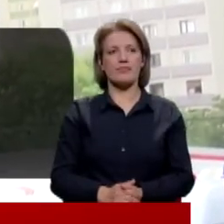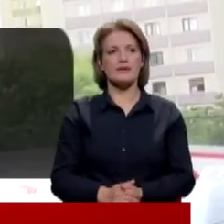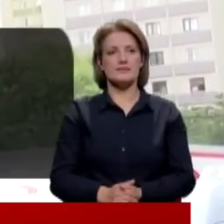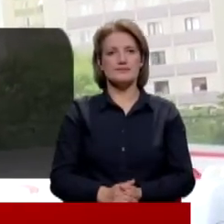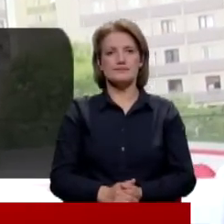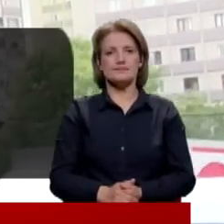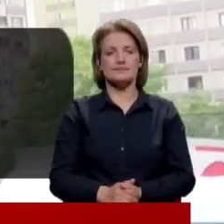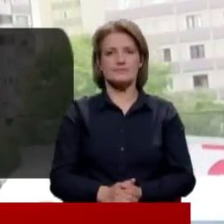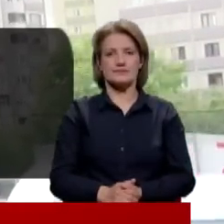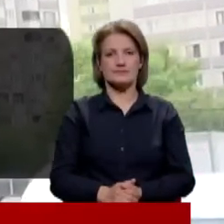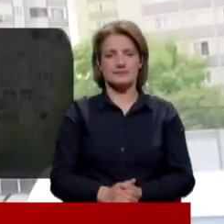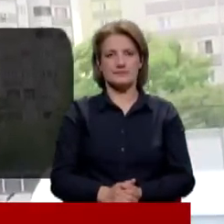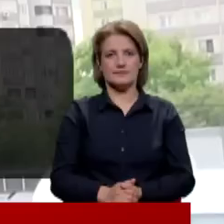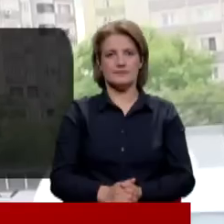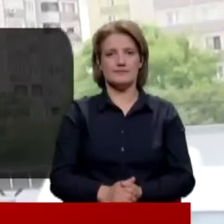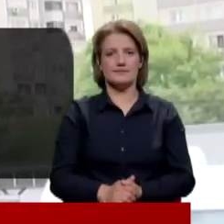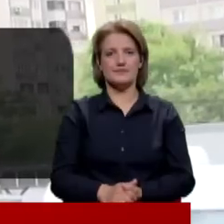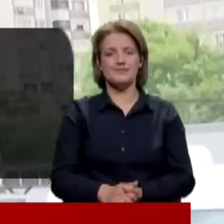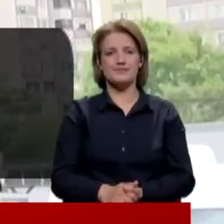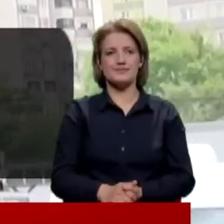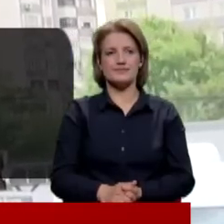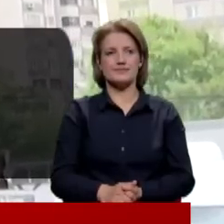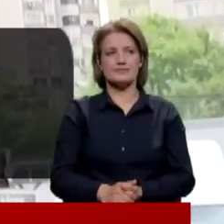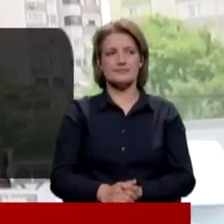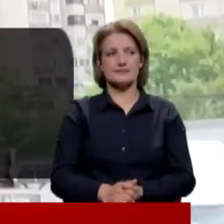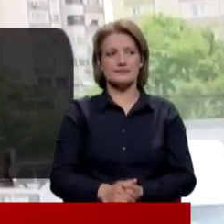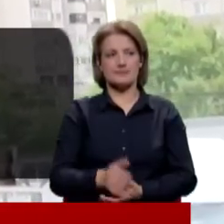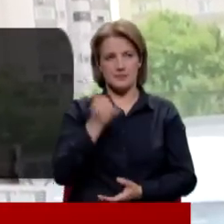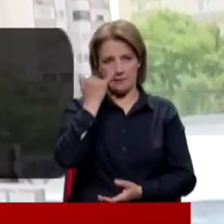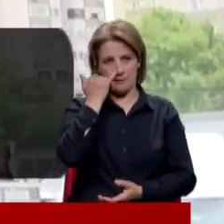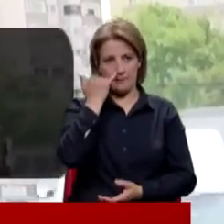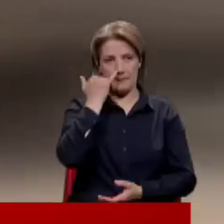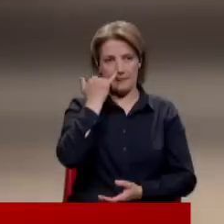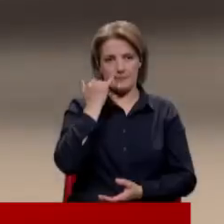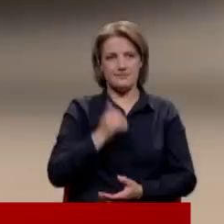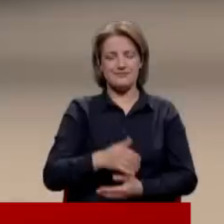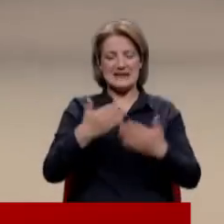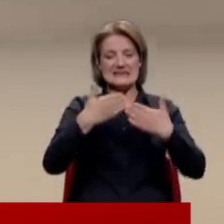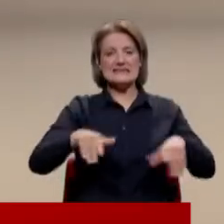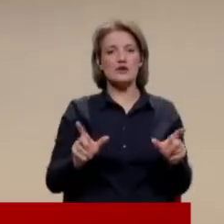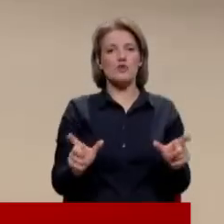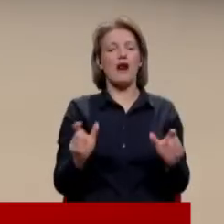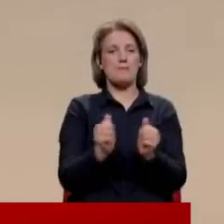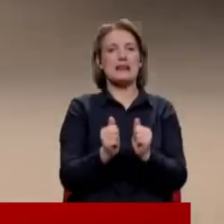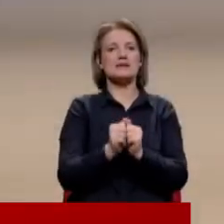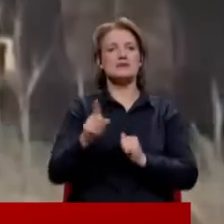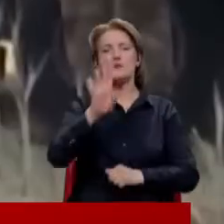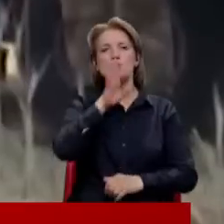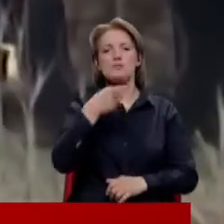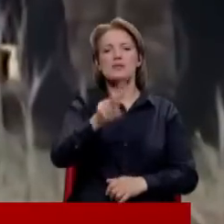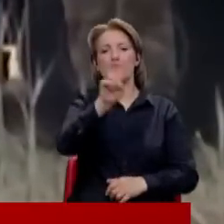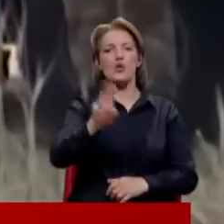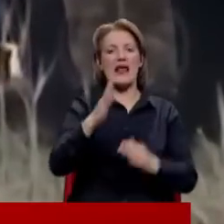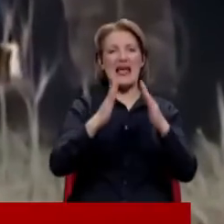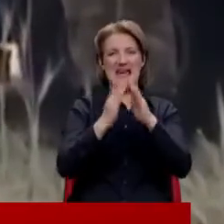Kemal Atatürk'ün dediği gibi hattı müdafaa değil, sattı müdafaa vardır. Sınır güvenliği ile birlikte 400 bin